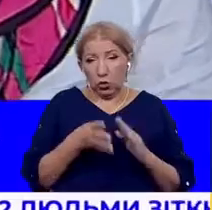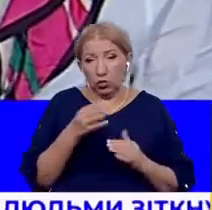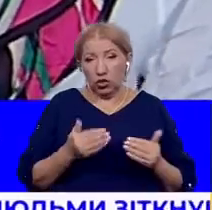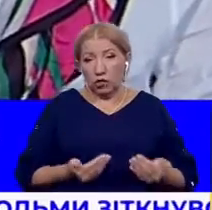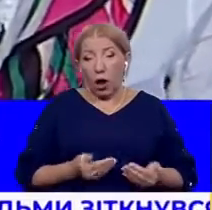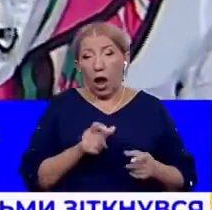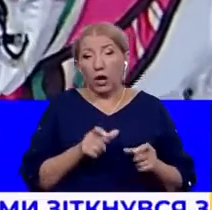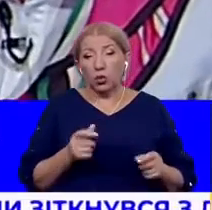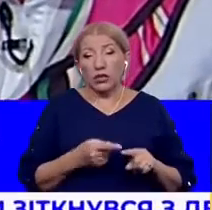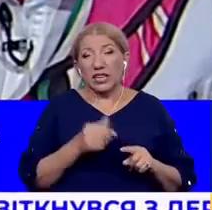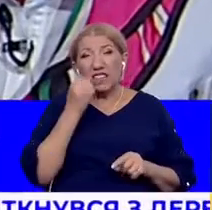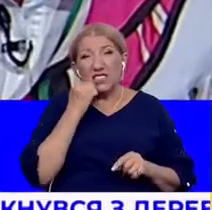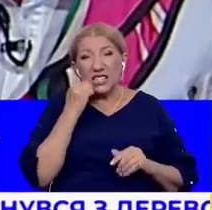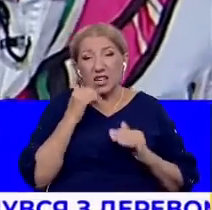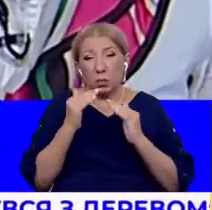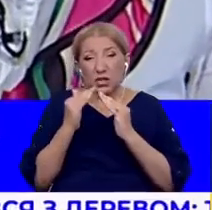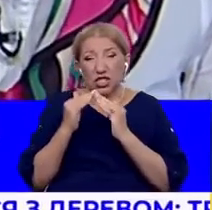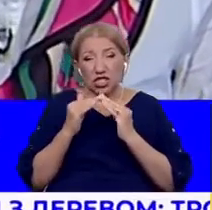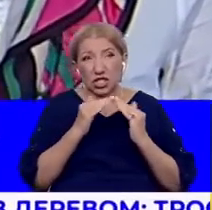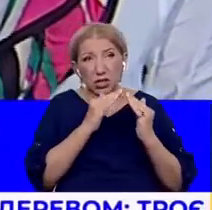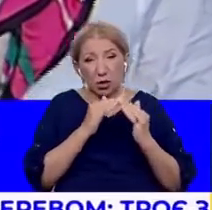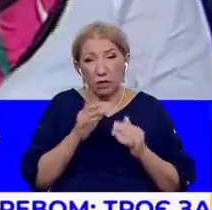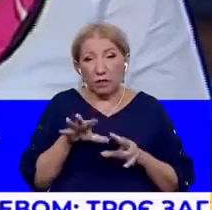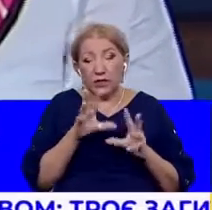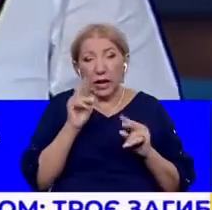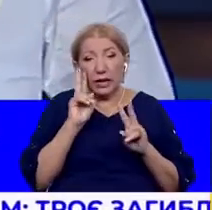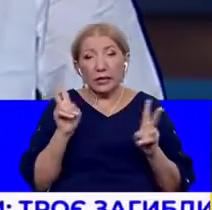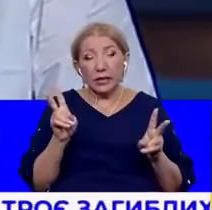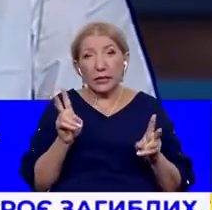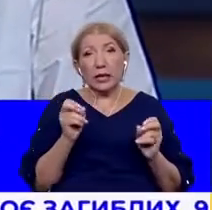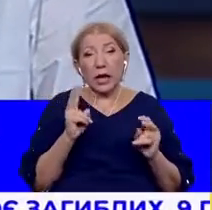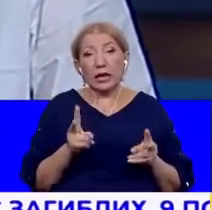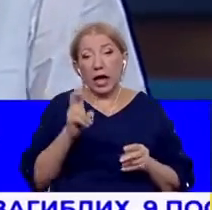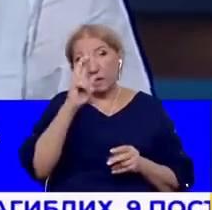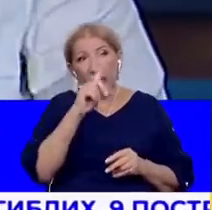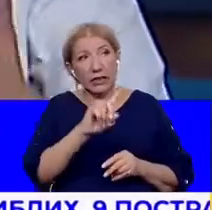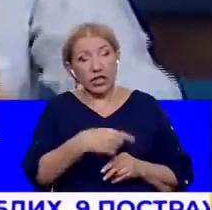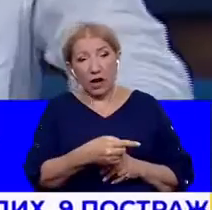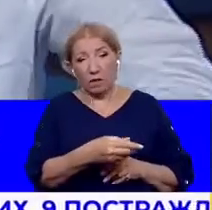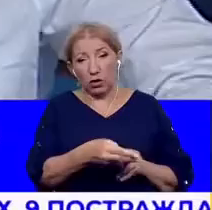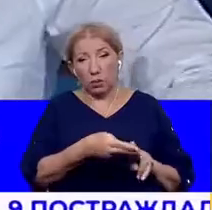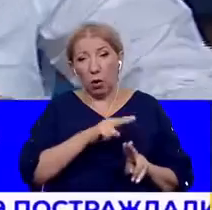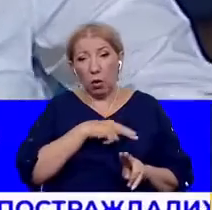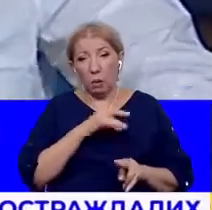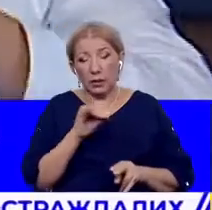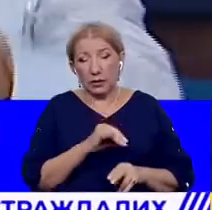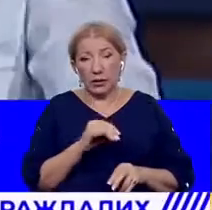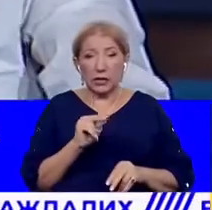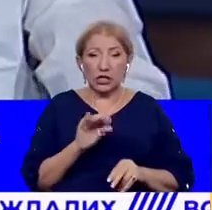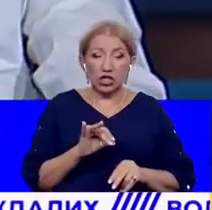які живуть в застарілому житловому фонді, взагалі не знають, власне, як від держави отримати компенсацію